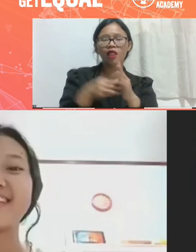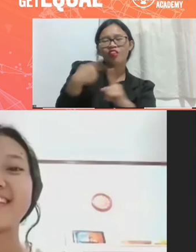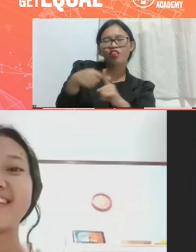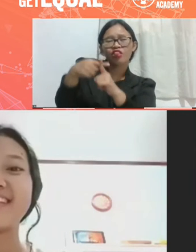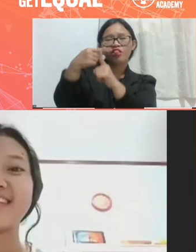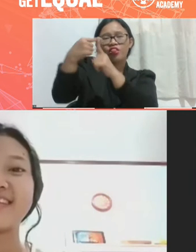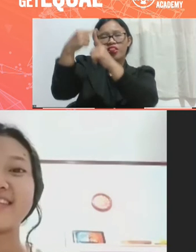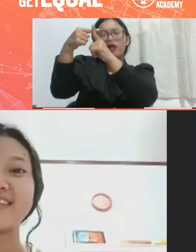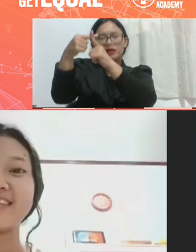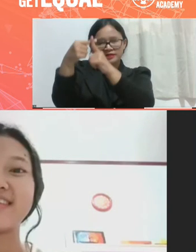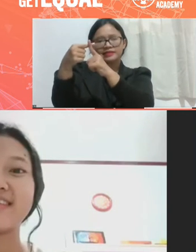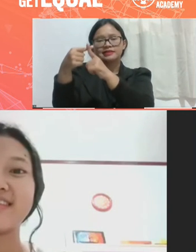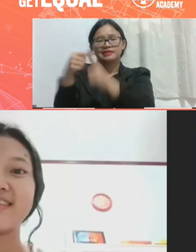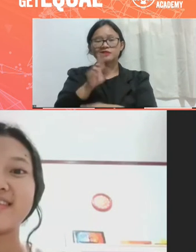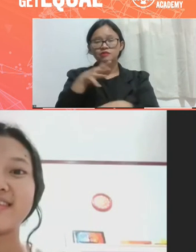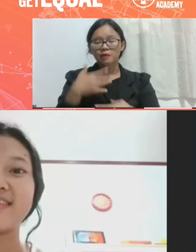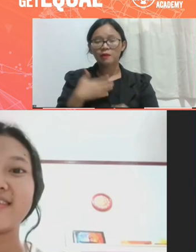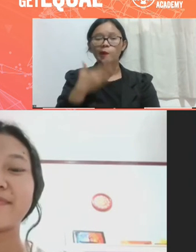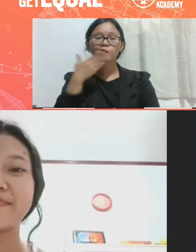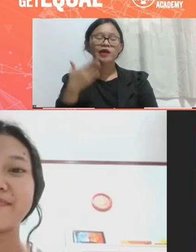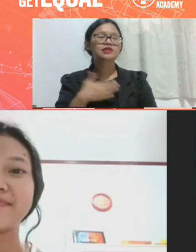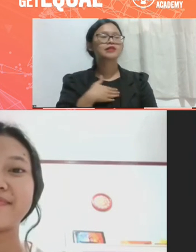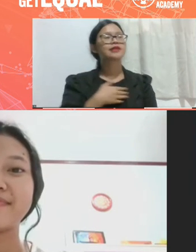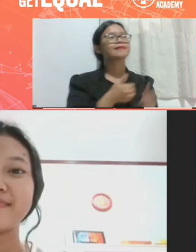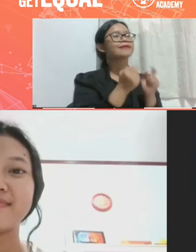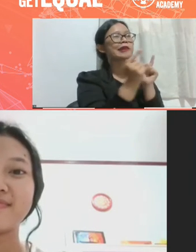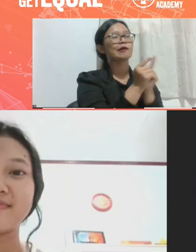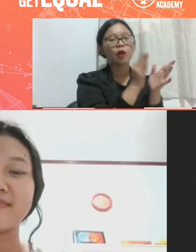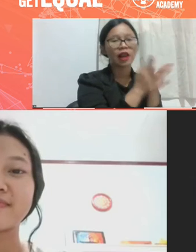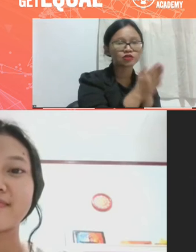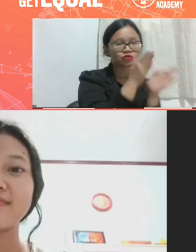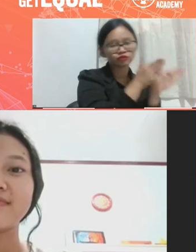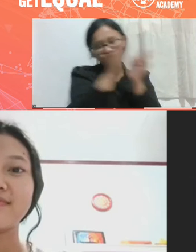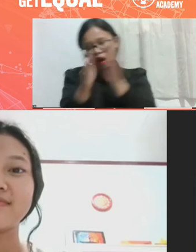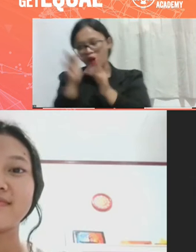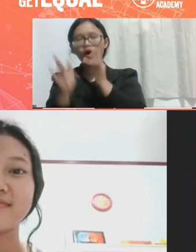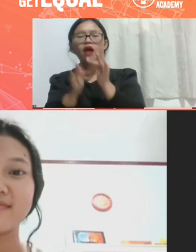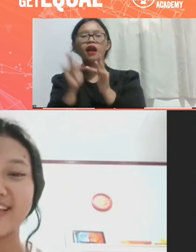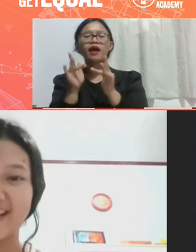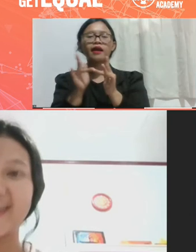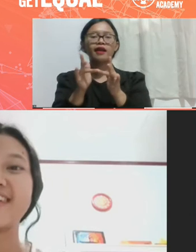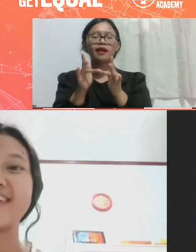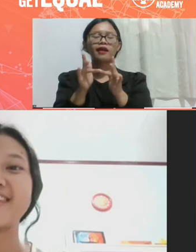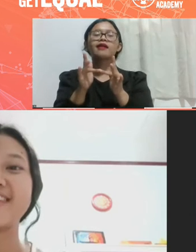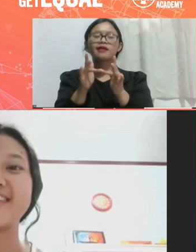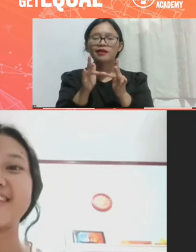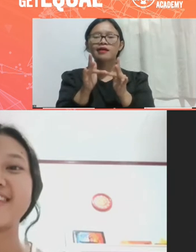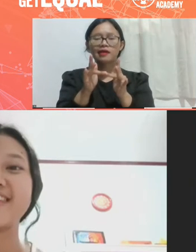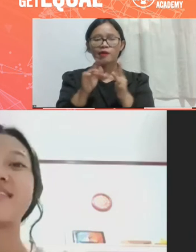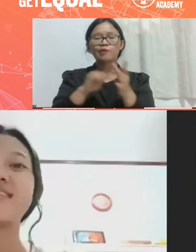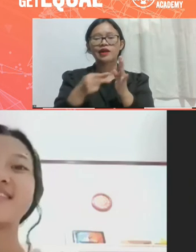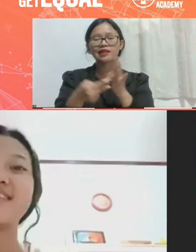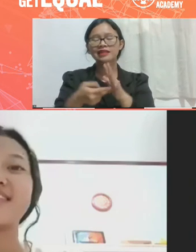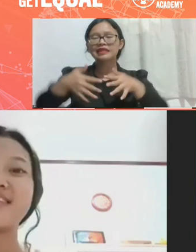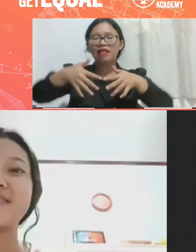sekali, meningkat berkali lipat. Karena yang biasanya di offline, kita jadi berkegiatan di online kan? Iya, jadi lebih